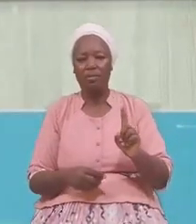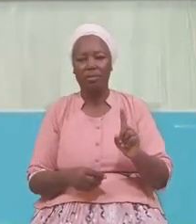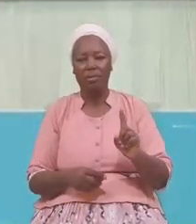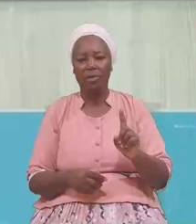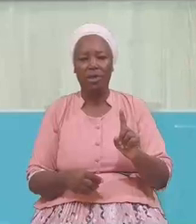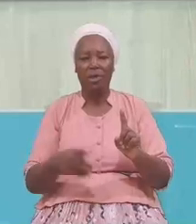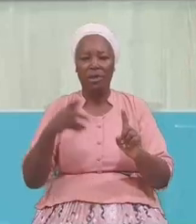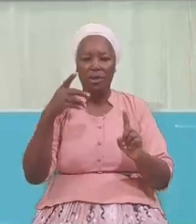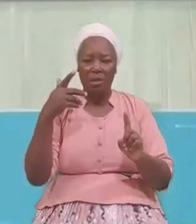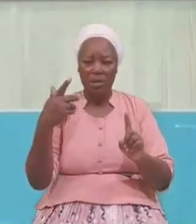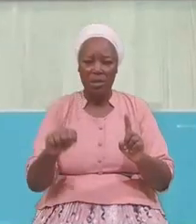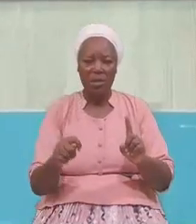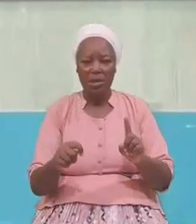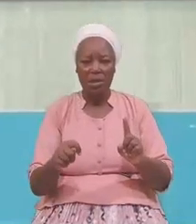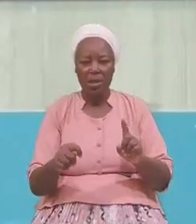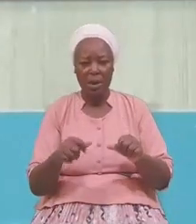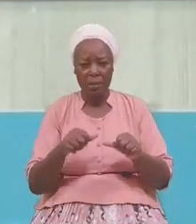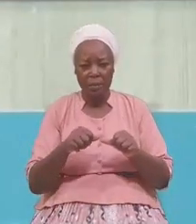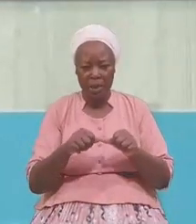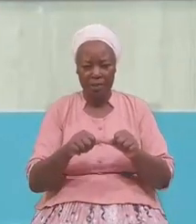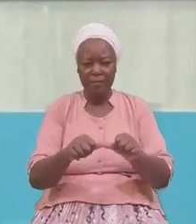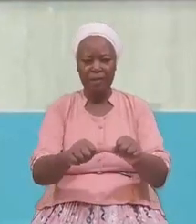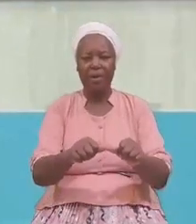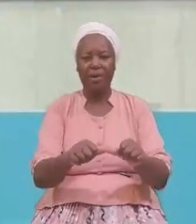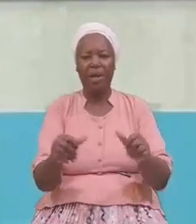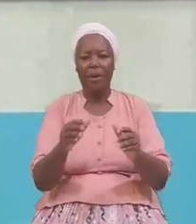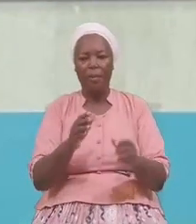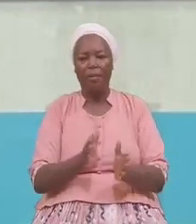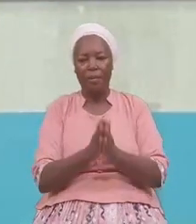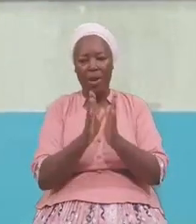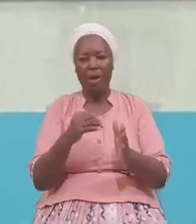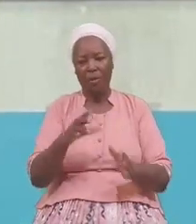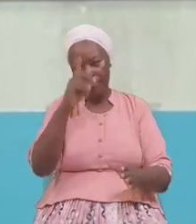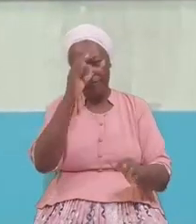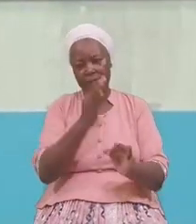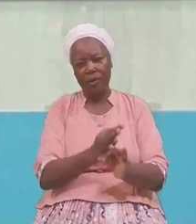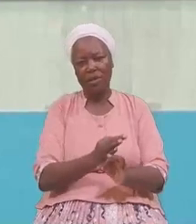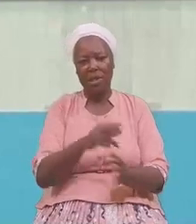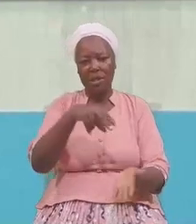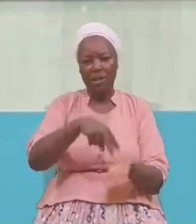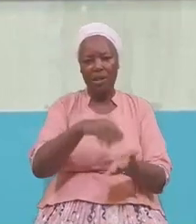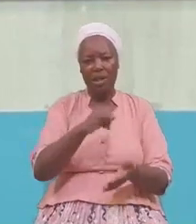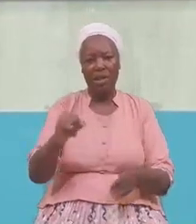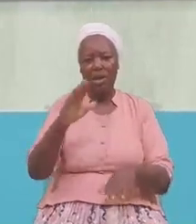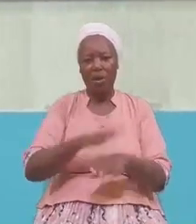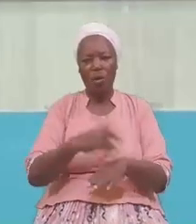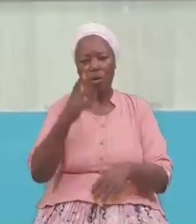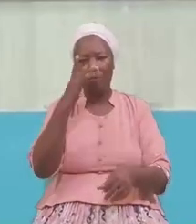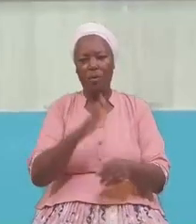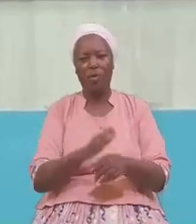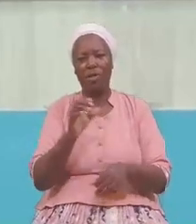la prière persévérante de la foi comptant sur les promesses.